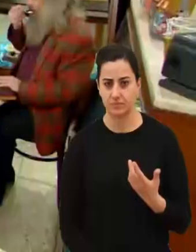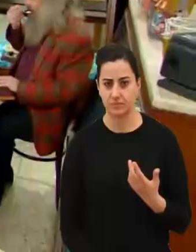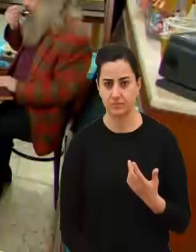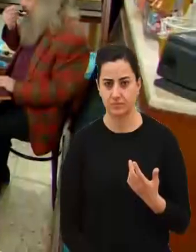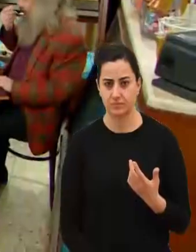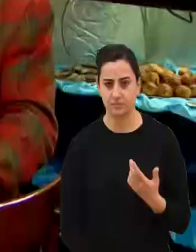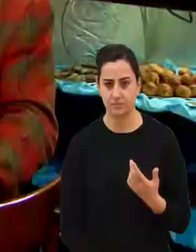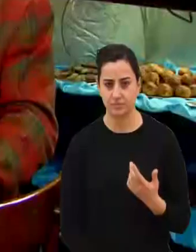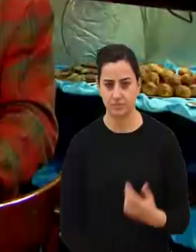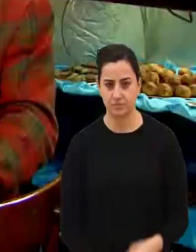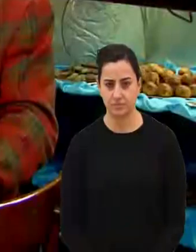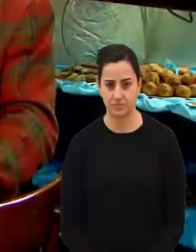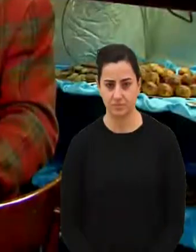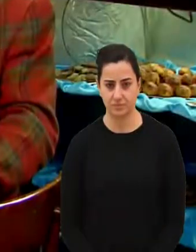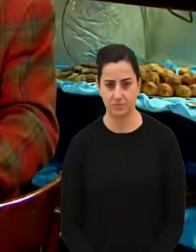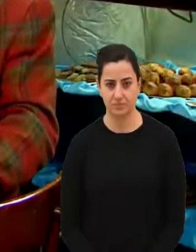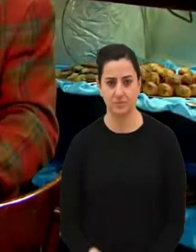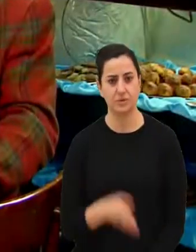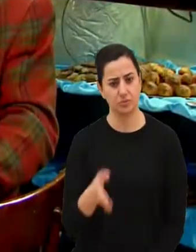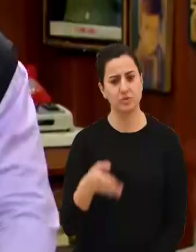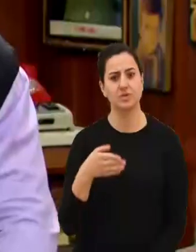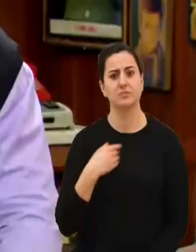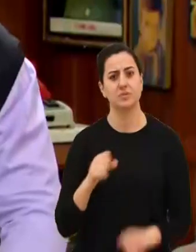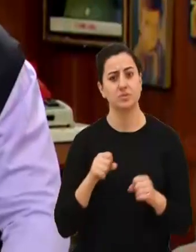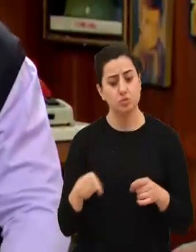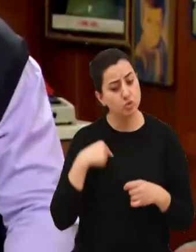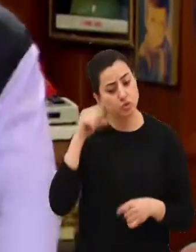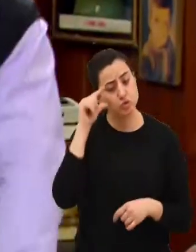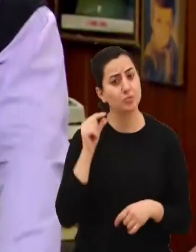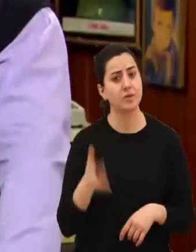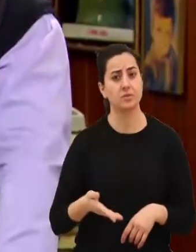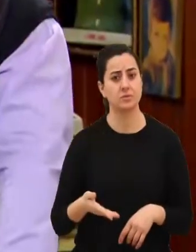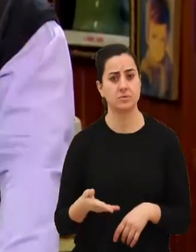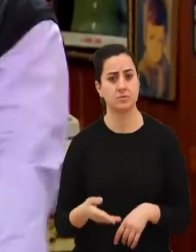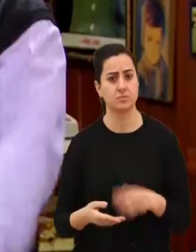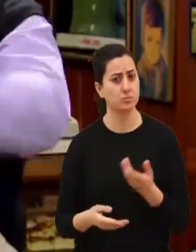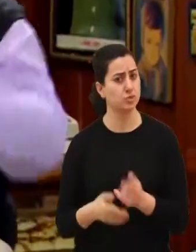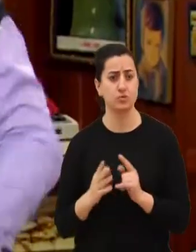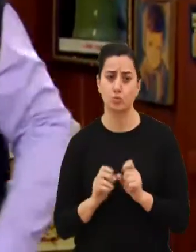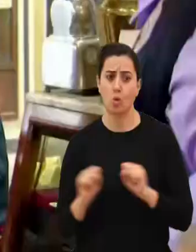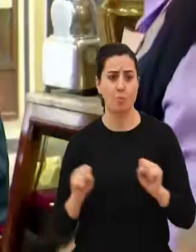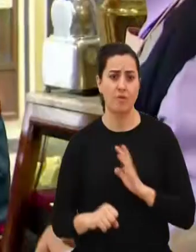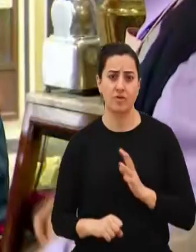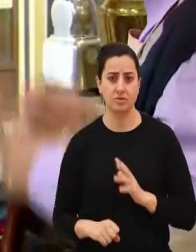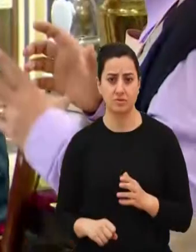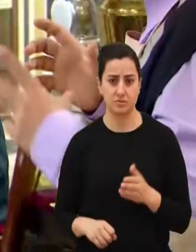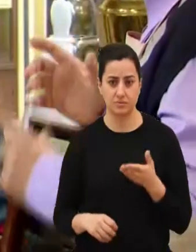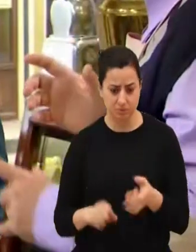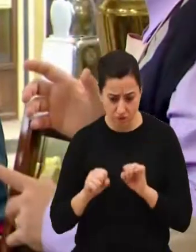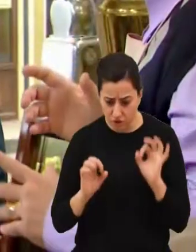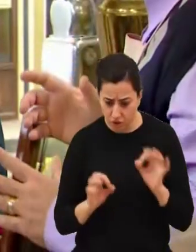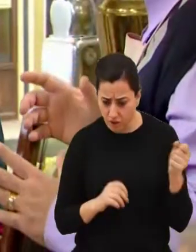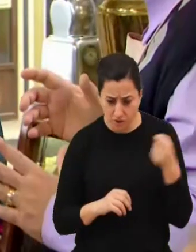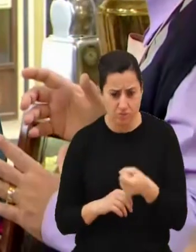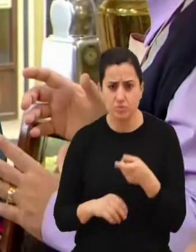İşte bunlar. Evet. İşte bunlar. Acayip. Acayip şüpheliyim. Bunların acayip duruyor. Bomba var bunun içinde. Yine mi bu çanta ya? Yine